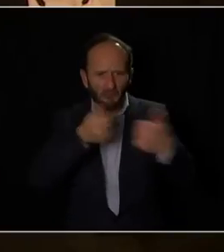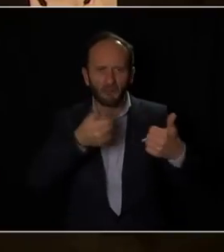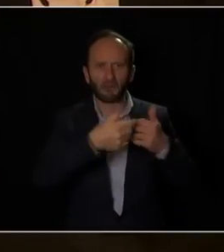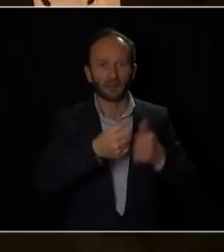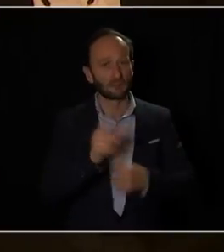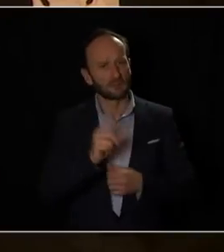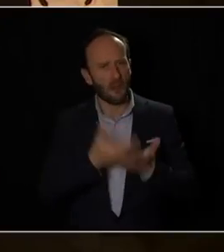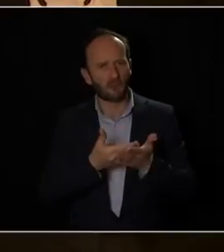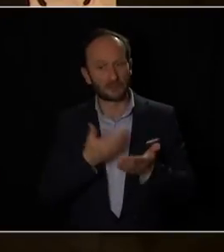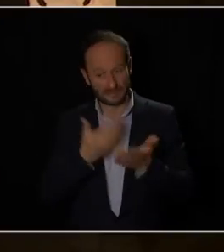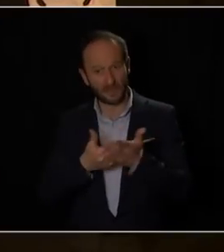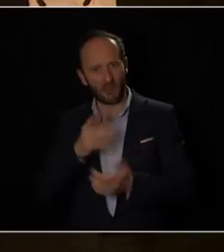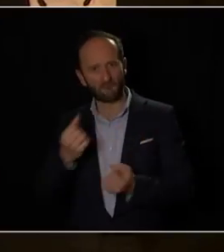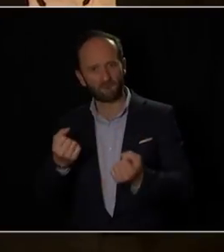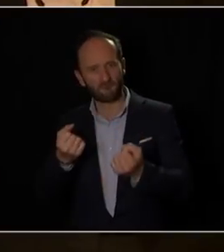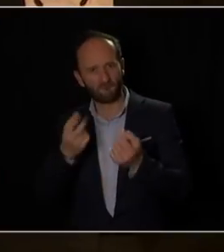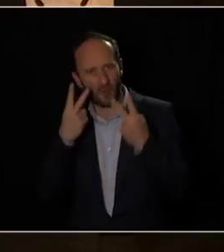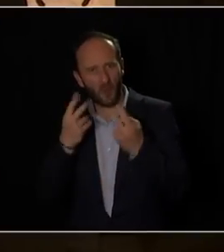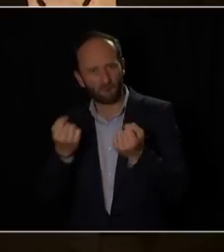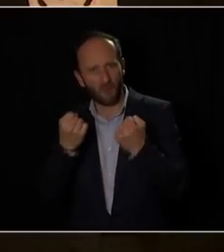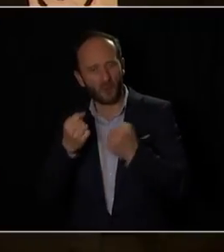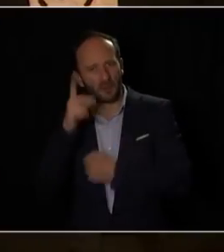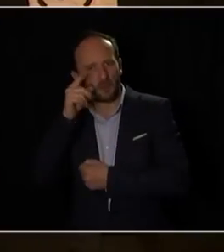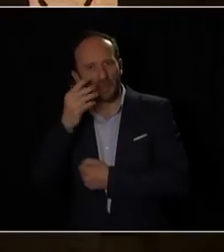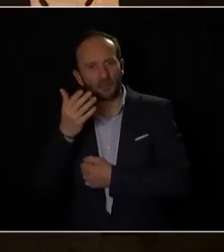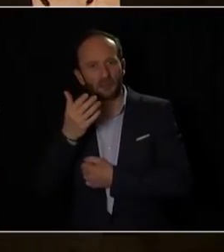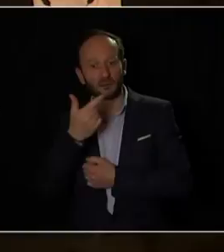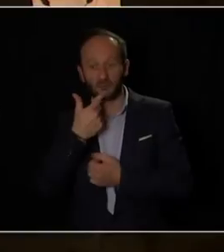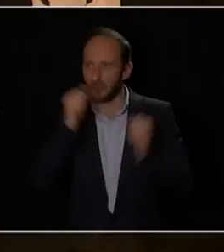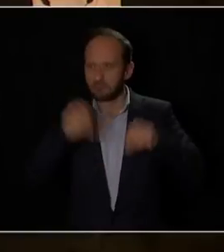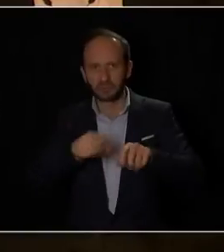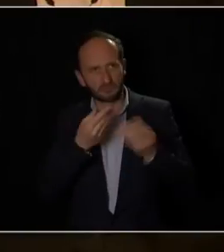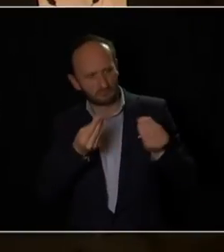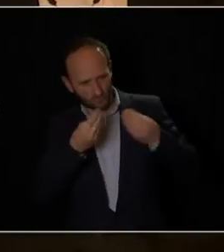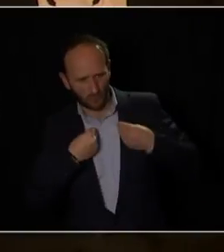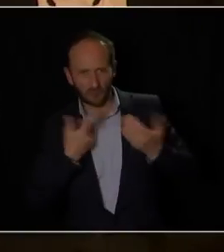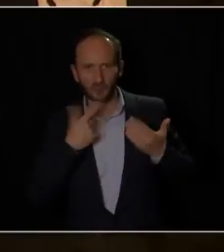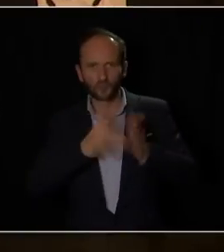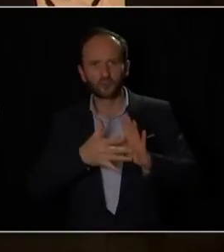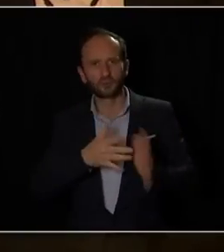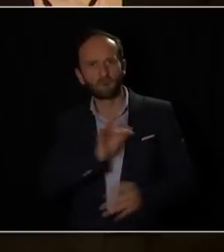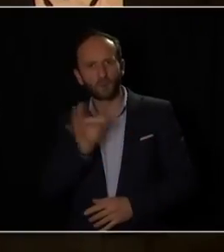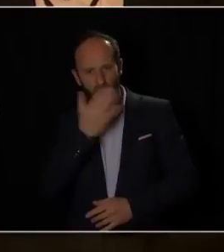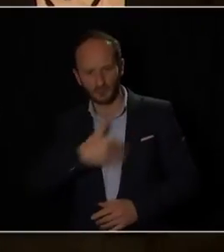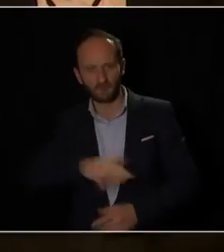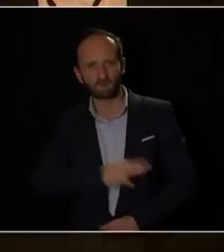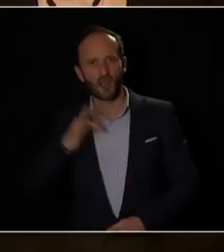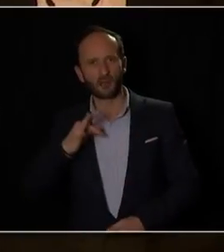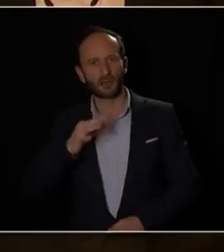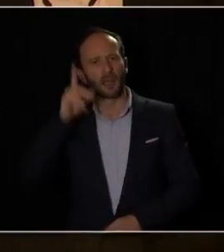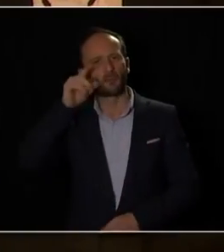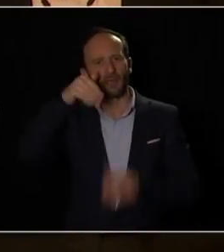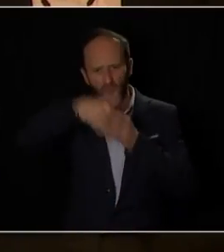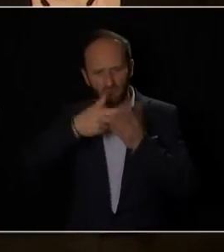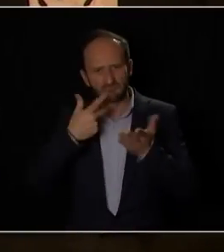permet de pouvoir intégrer, de pouvoir donner à tous les Français la fierté de l'être. La République, elle porte des valeurs. Elle